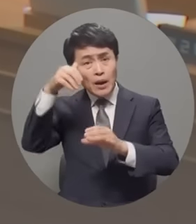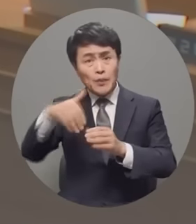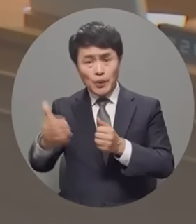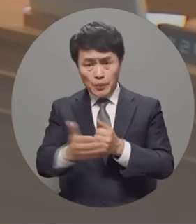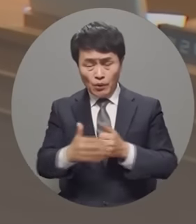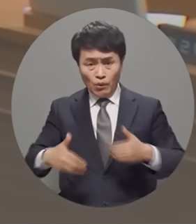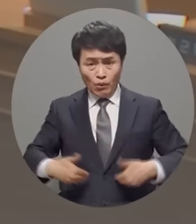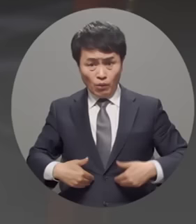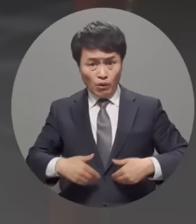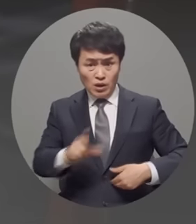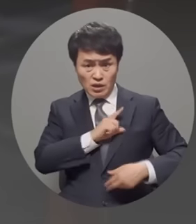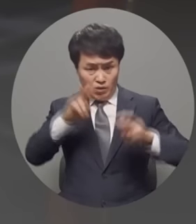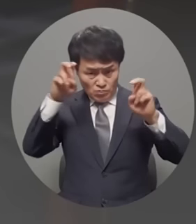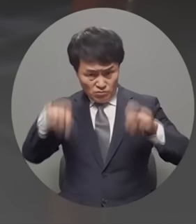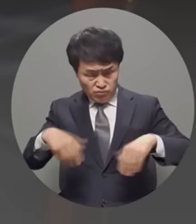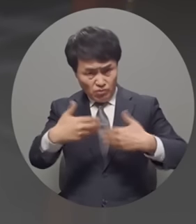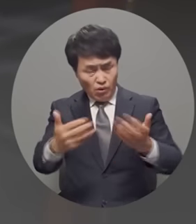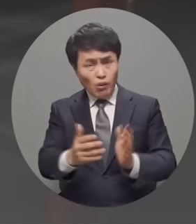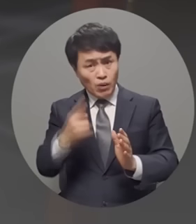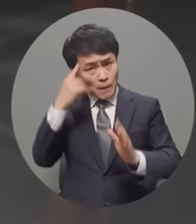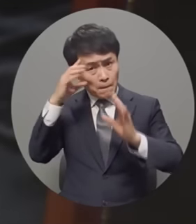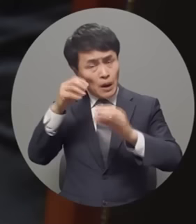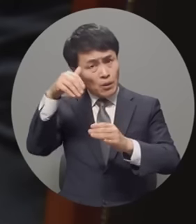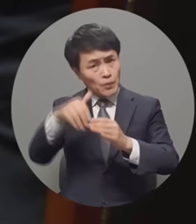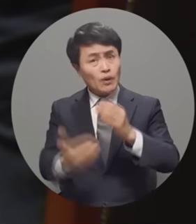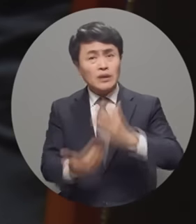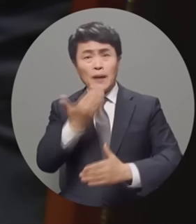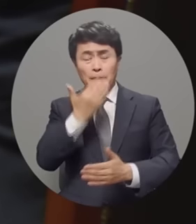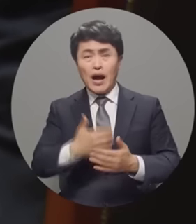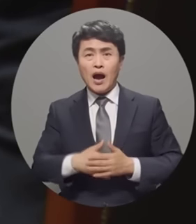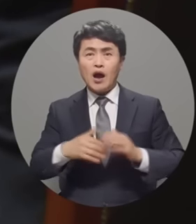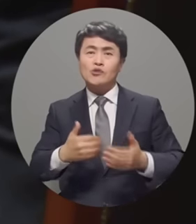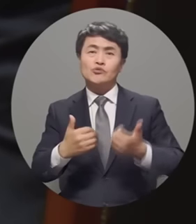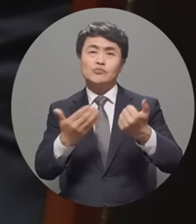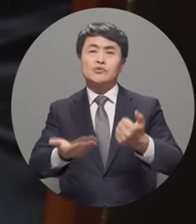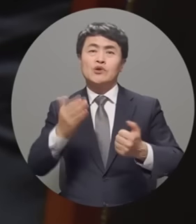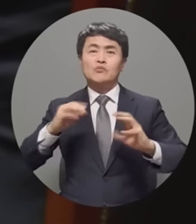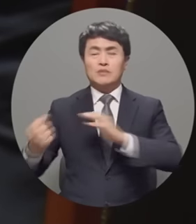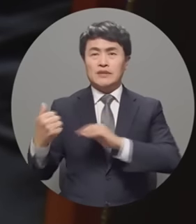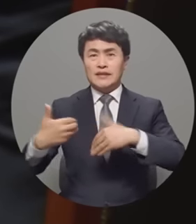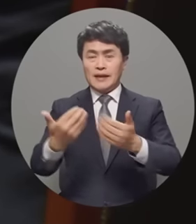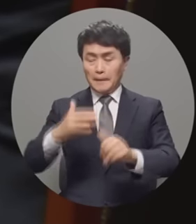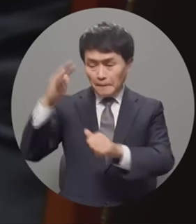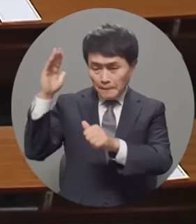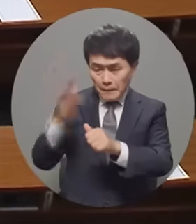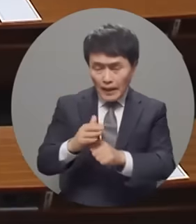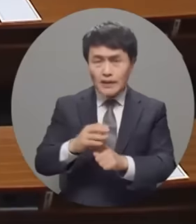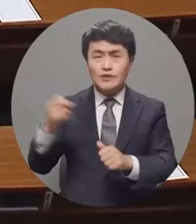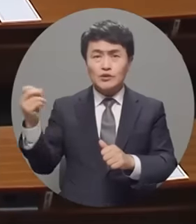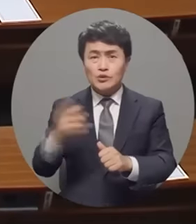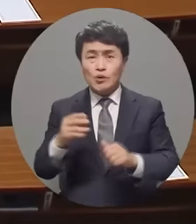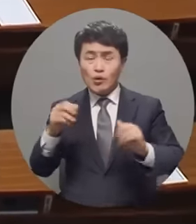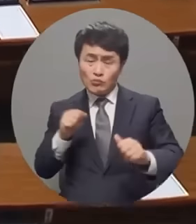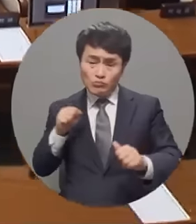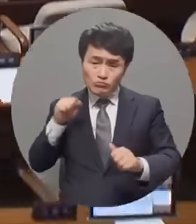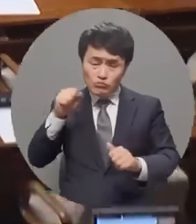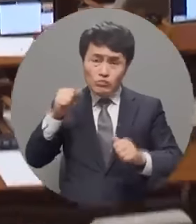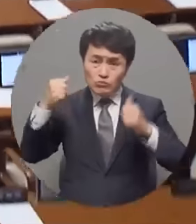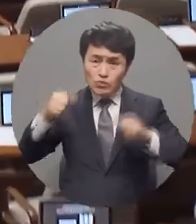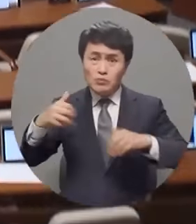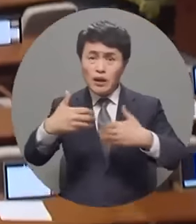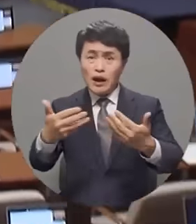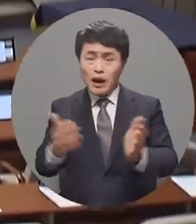보니 이탈표가 꽤 나올 수 있습니다. 50명이 넘는 국민의힘 낙선 낙천자와 불출마자들이